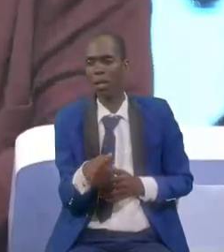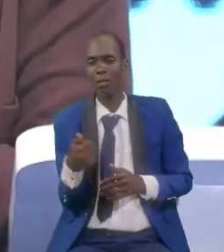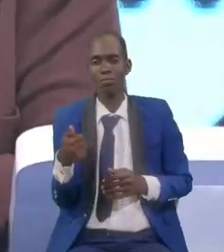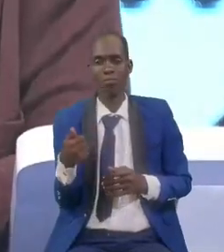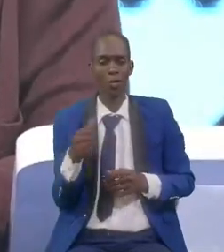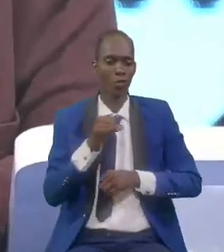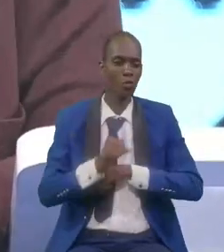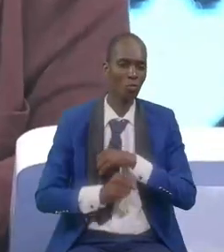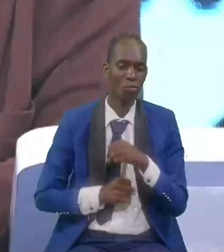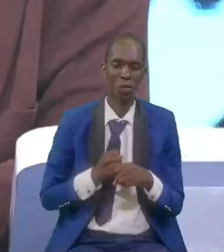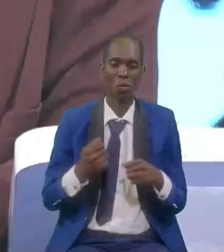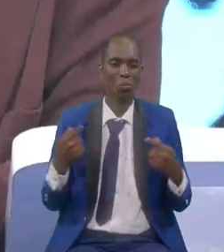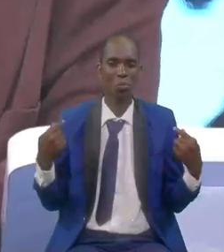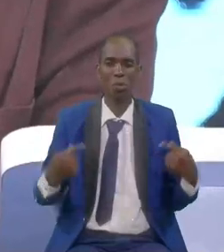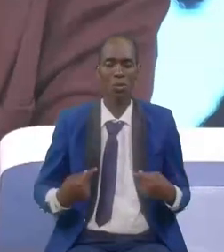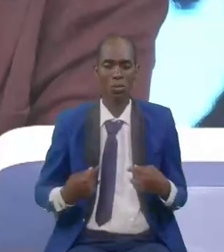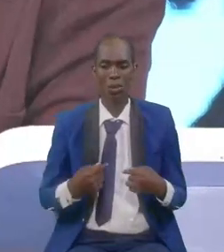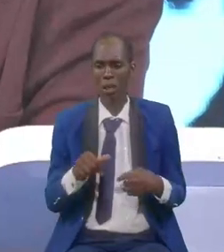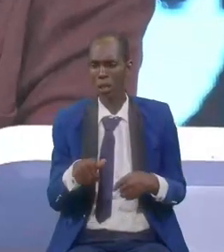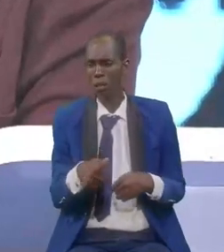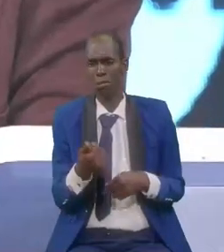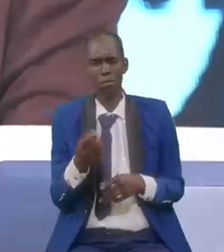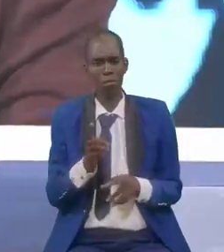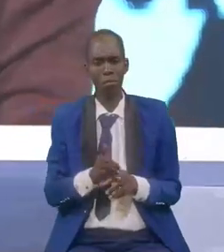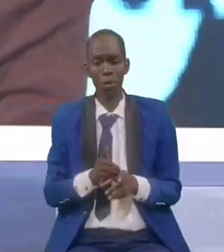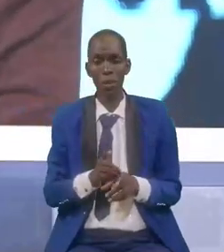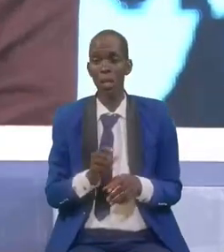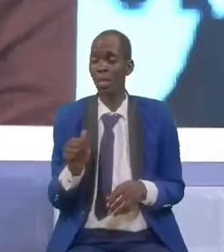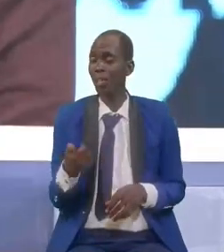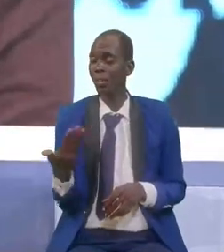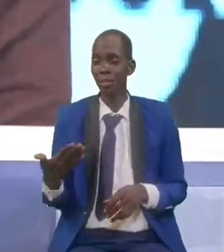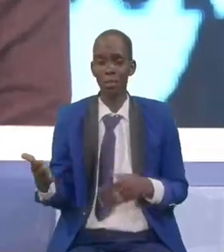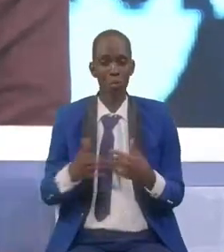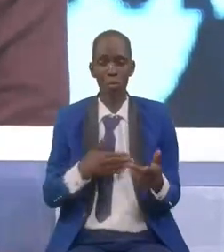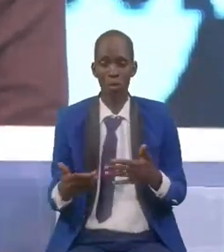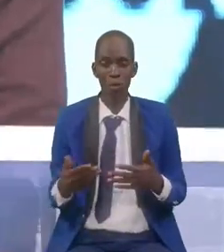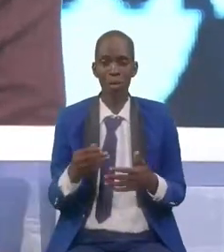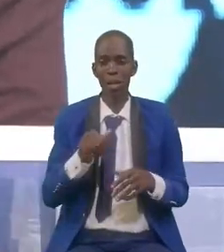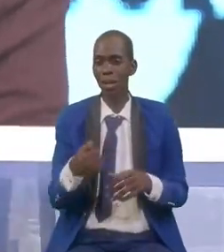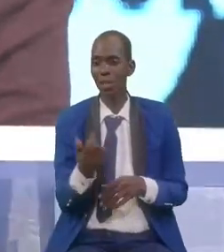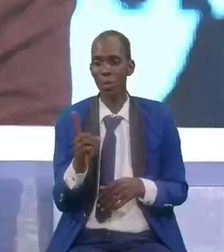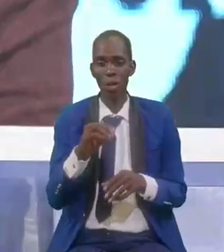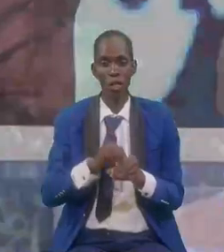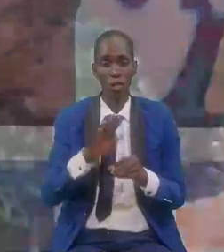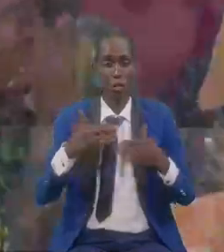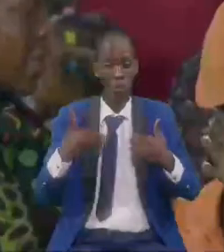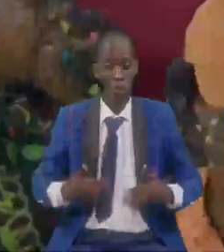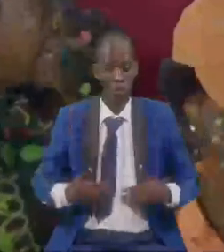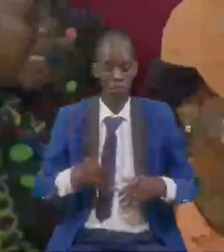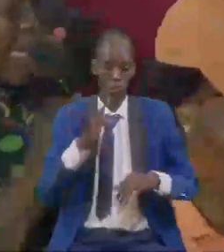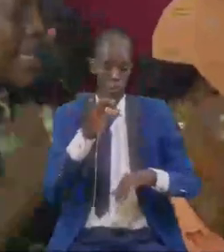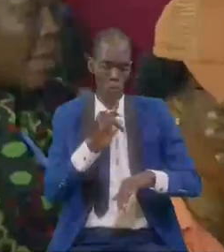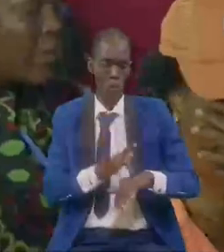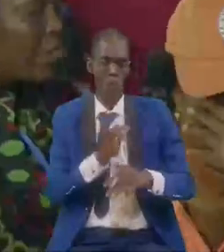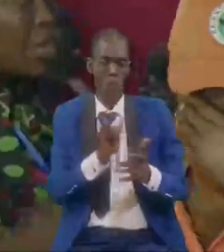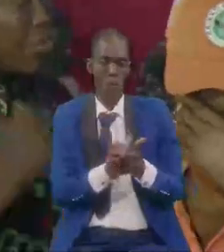une infirmité, une impotence, quel que soit le problème, n'importe où, sur ton corps, mets la main